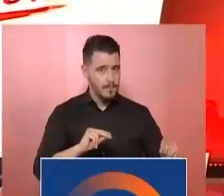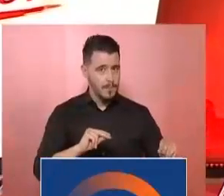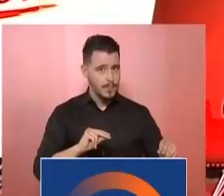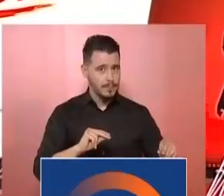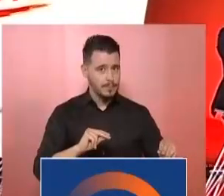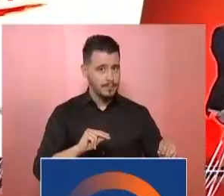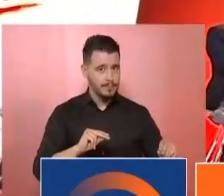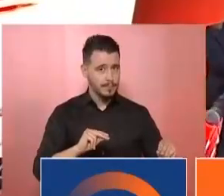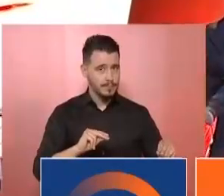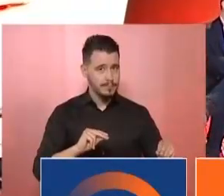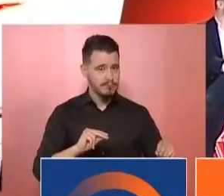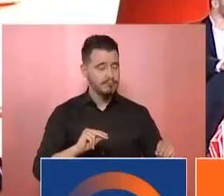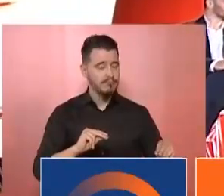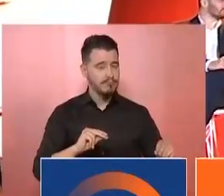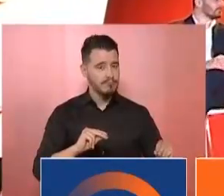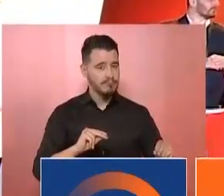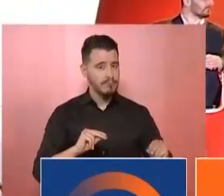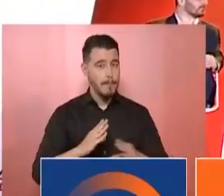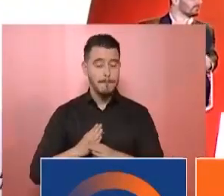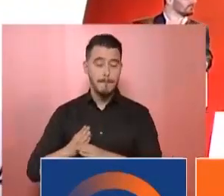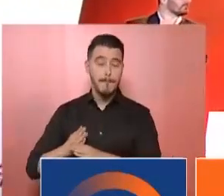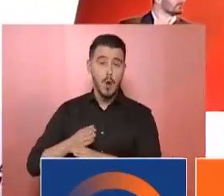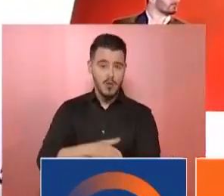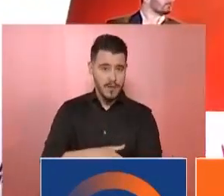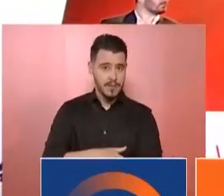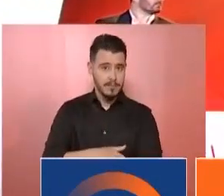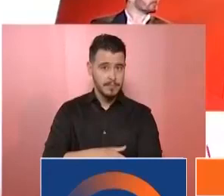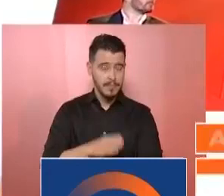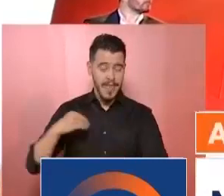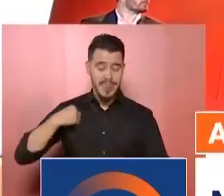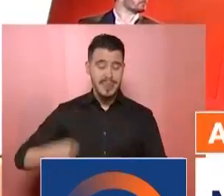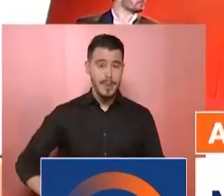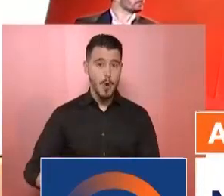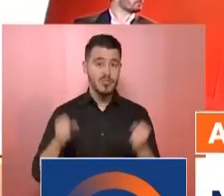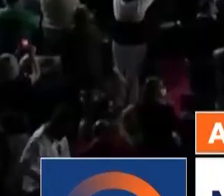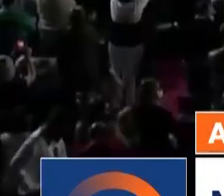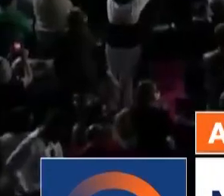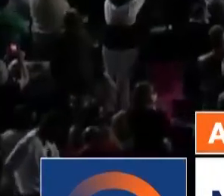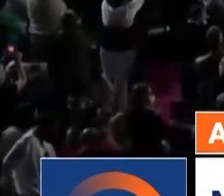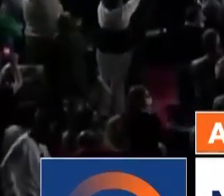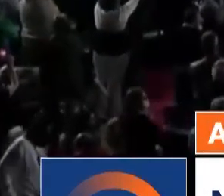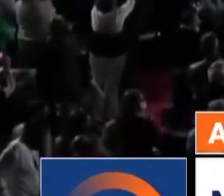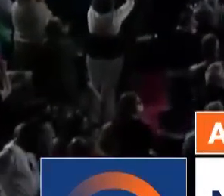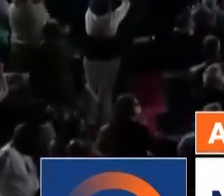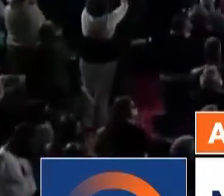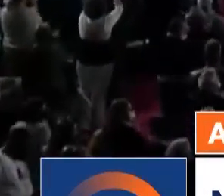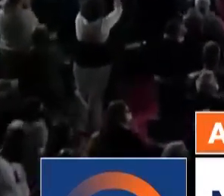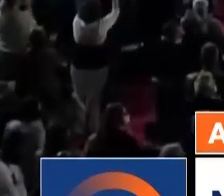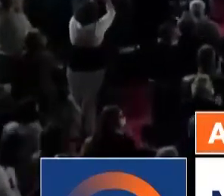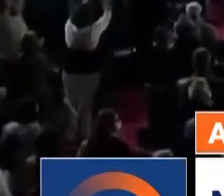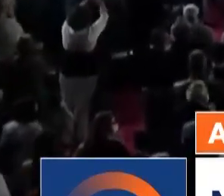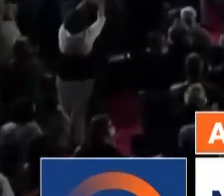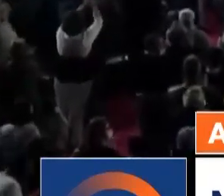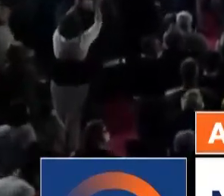Στις αρχές της εβδομάδας αναμένονται να γίνουν τα αποκαλυπτήρια των διεκδικητών για την ηγεσία του ΣΥΡΙΖΑ την ώρα που στα εσωκομματικά στρατόπεδα